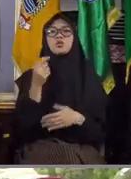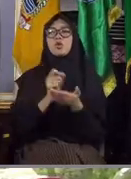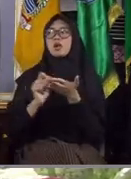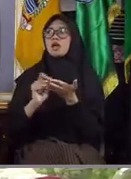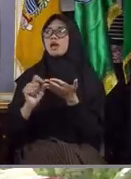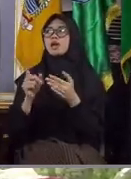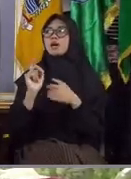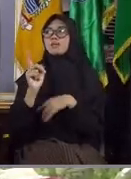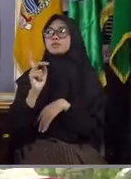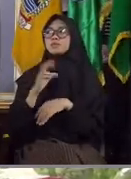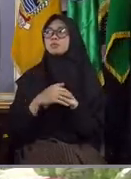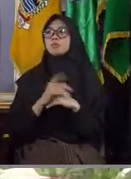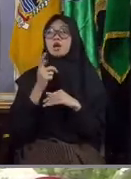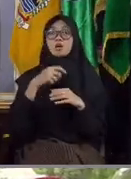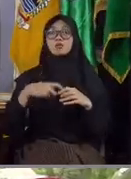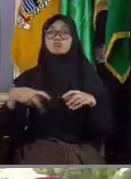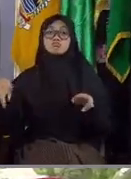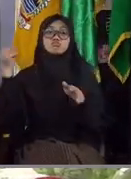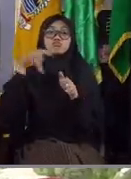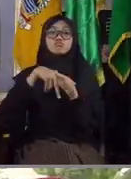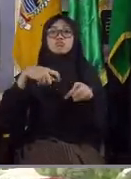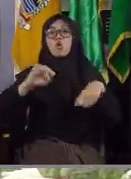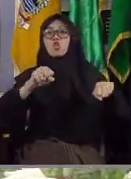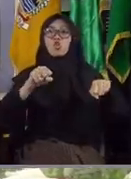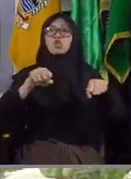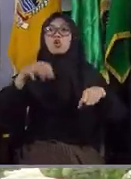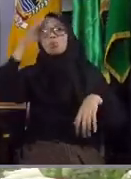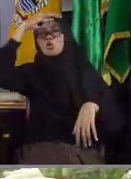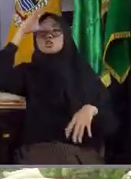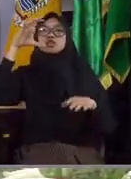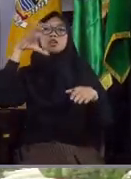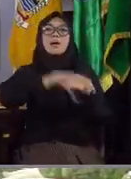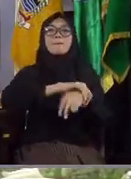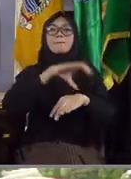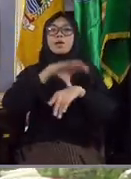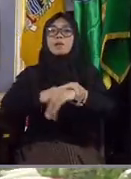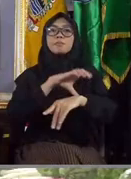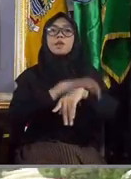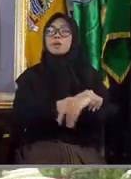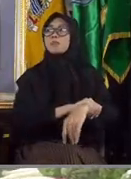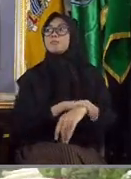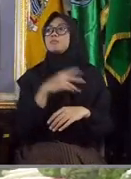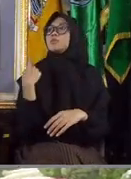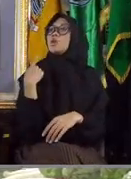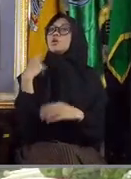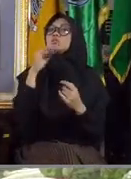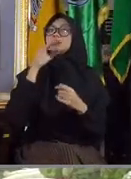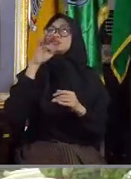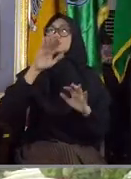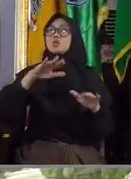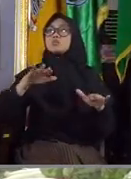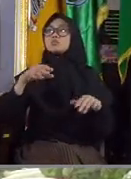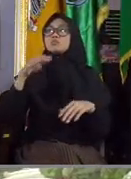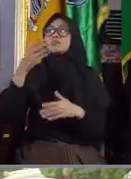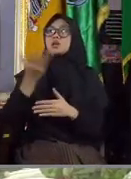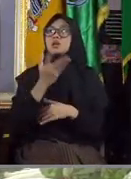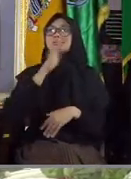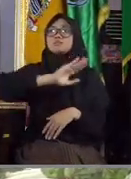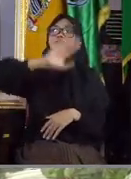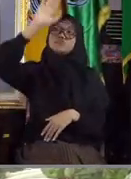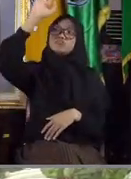sangar ini ditangkap semua semua pakai sepeda motor turun gresim coba yang pelajar Tadi berangkat tangan anak-anak